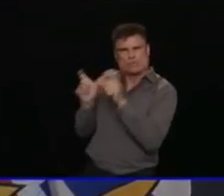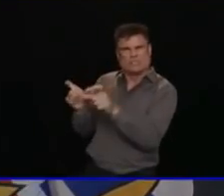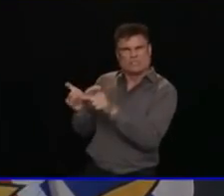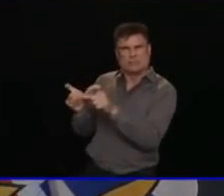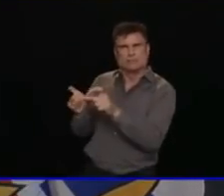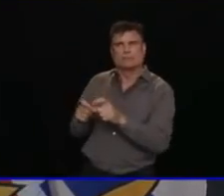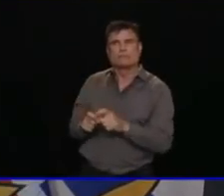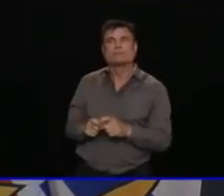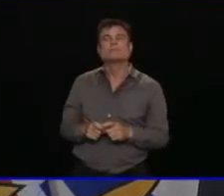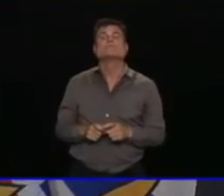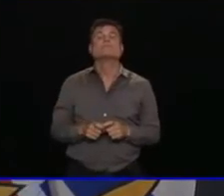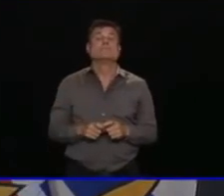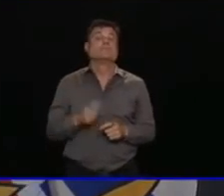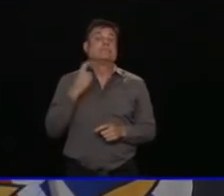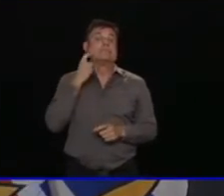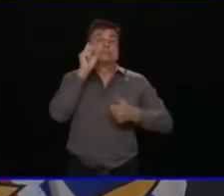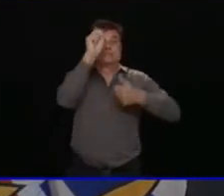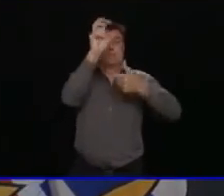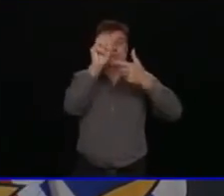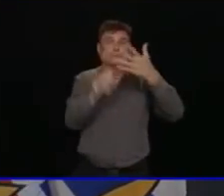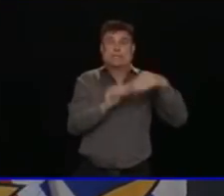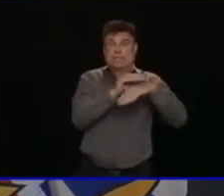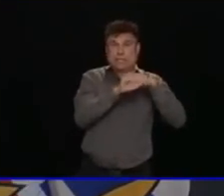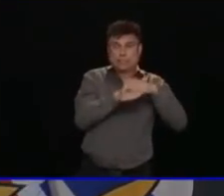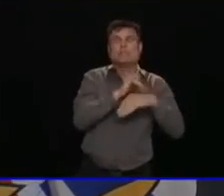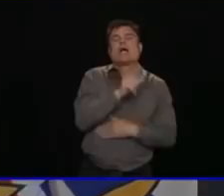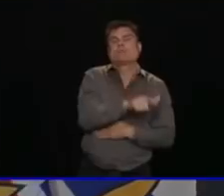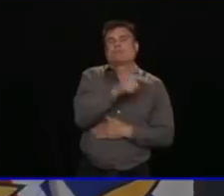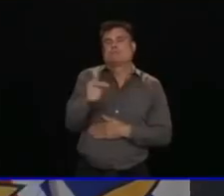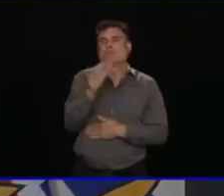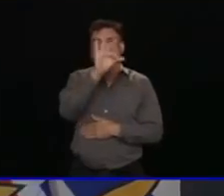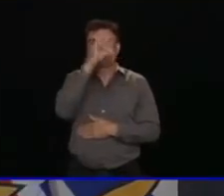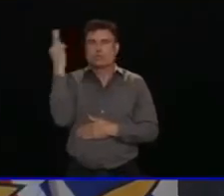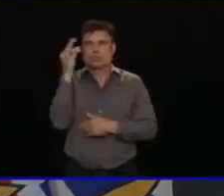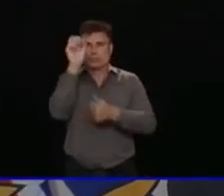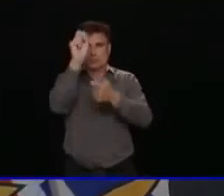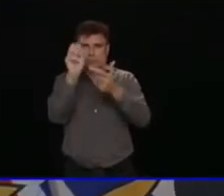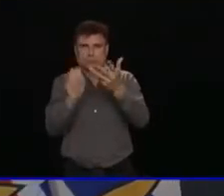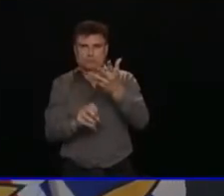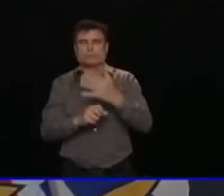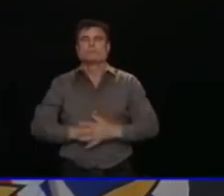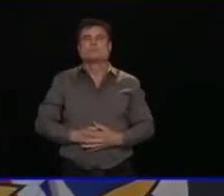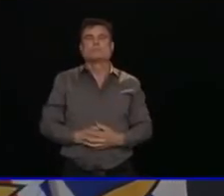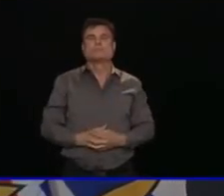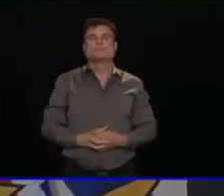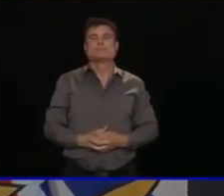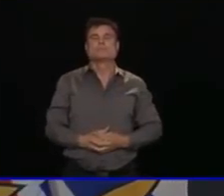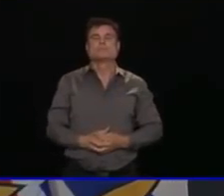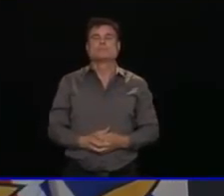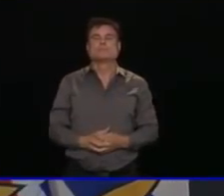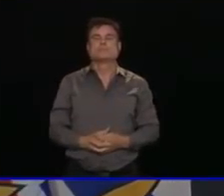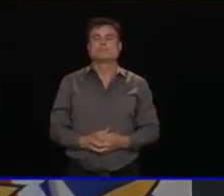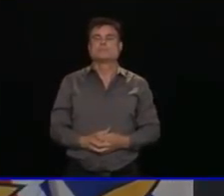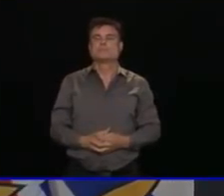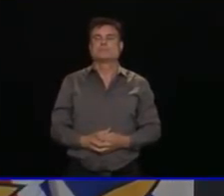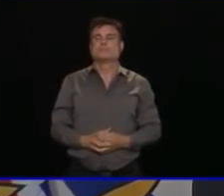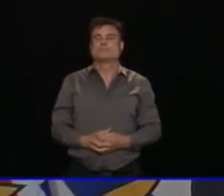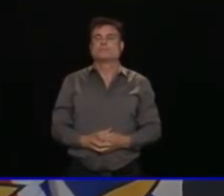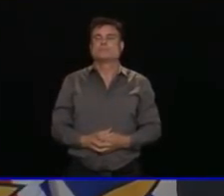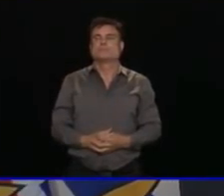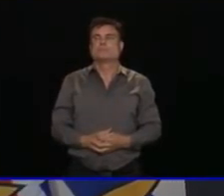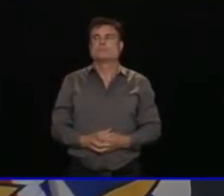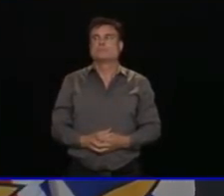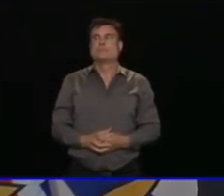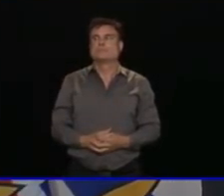testé positifs pour COVID-19 pour un total de 2835 cas en Colombie-Britannique. il y a un nouveau décès lié